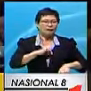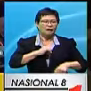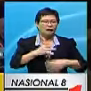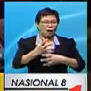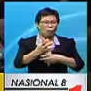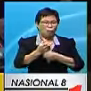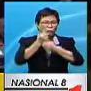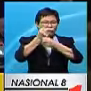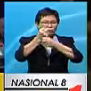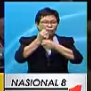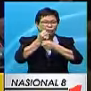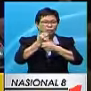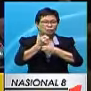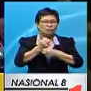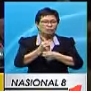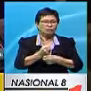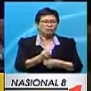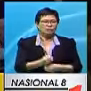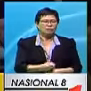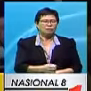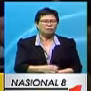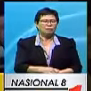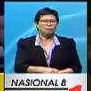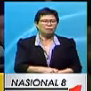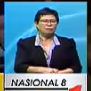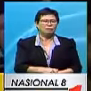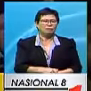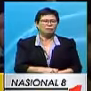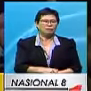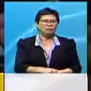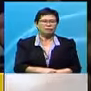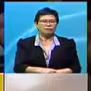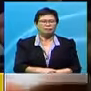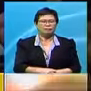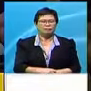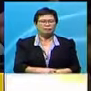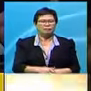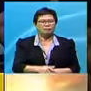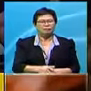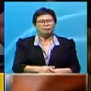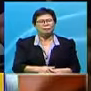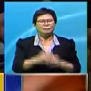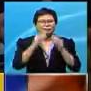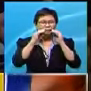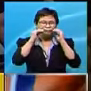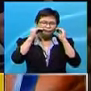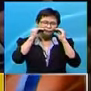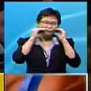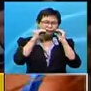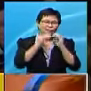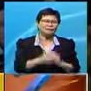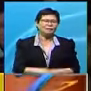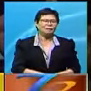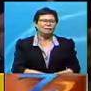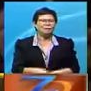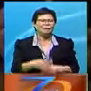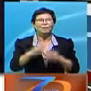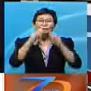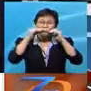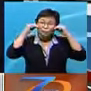be I was trying to go out and try to be really big, but I should have just been smart and win.